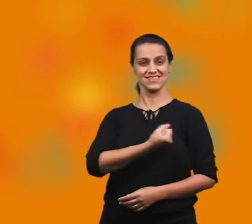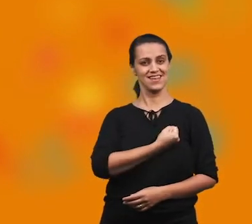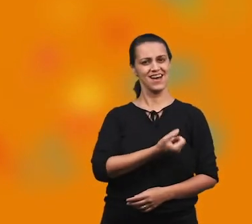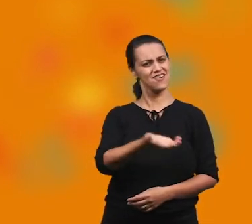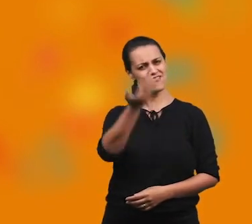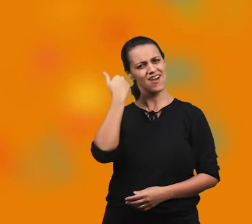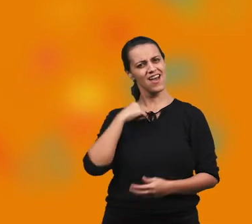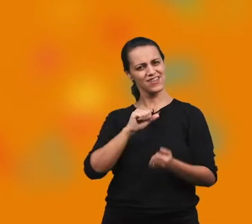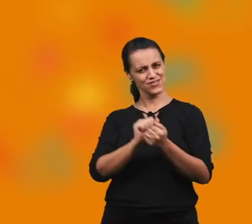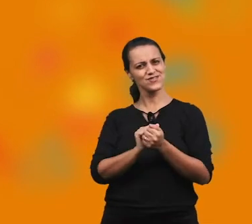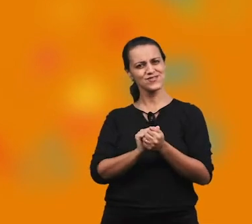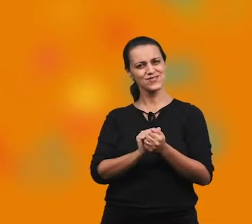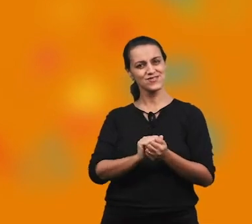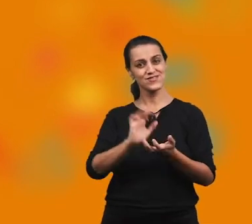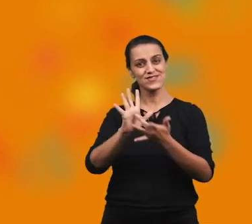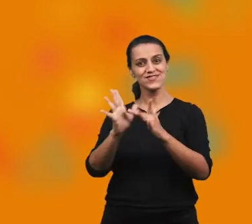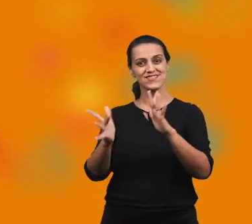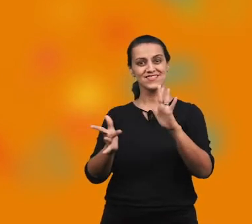Приди!